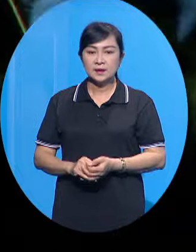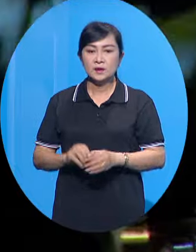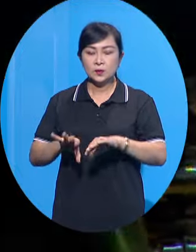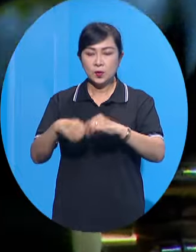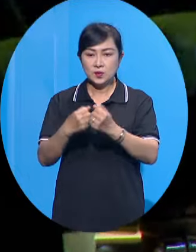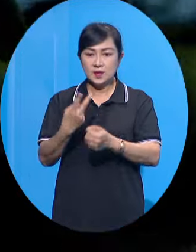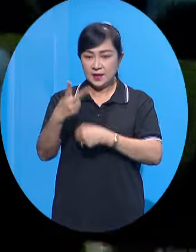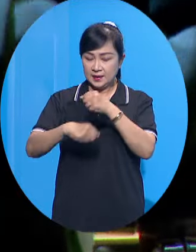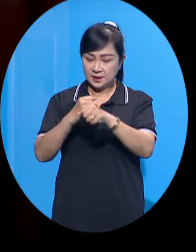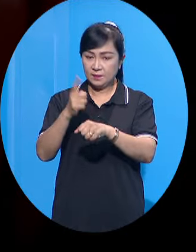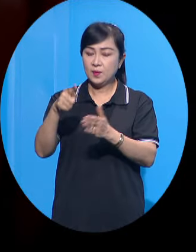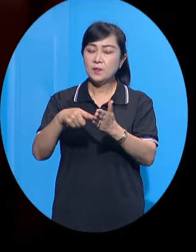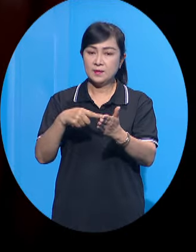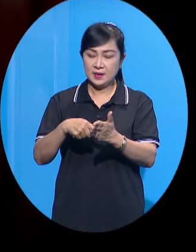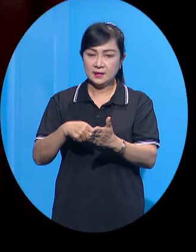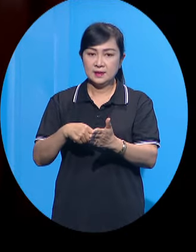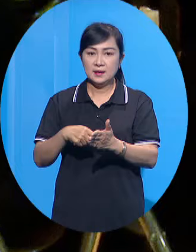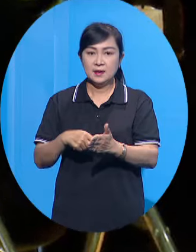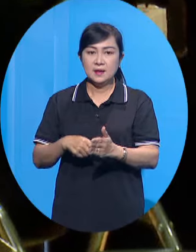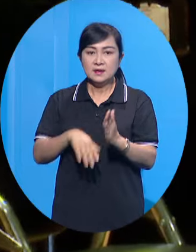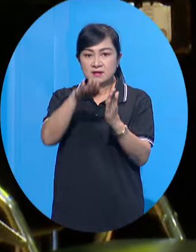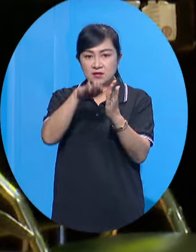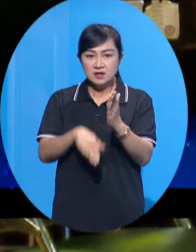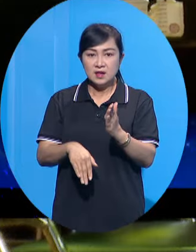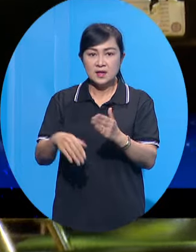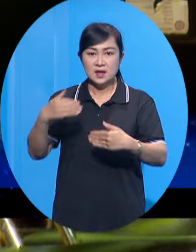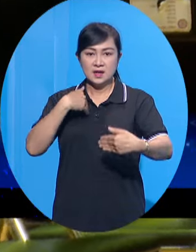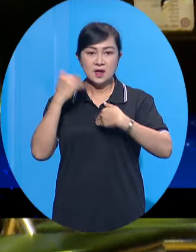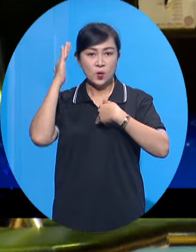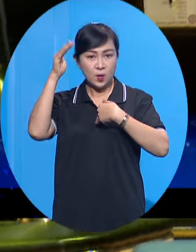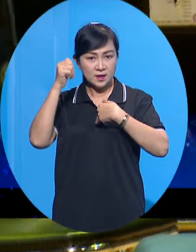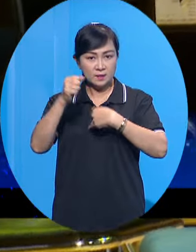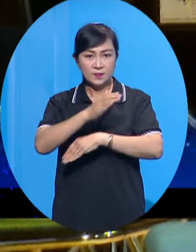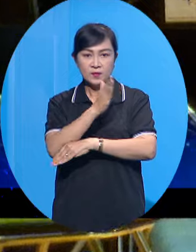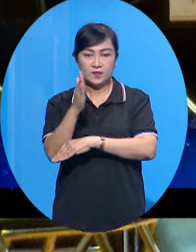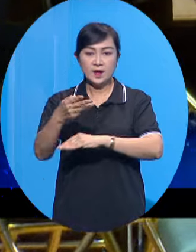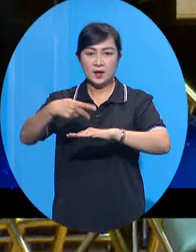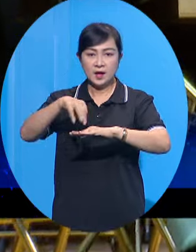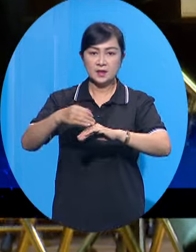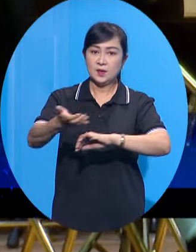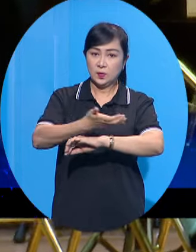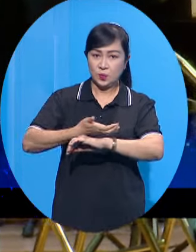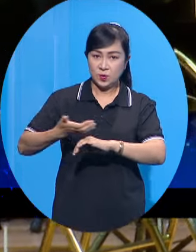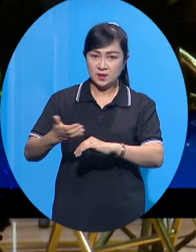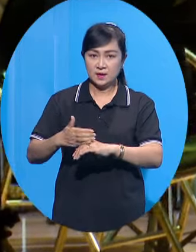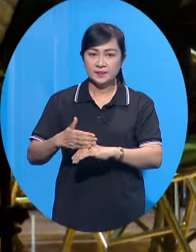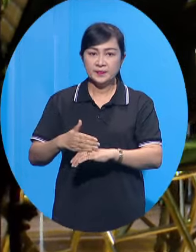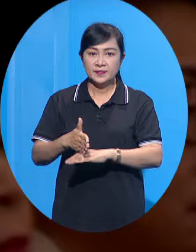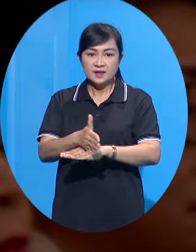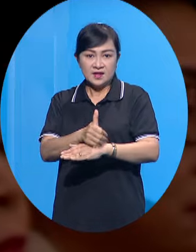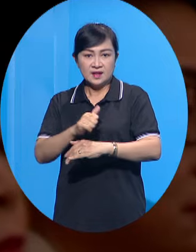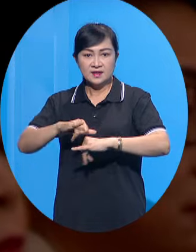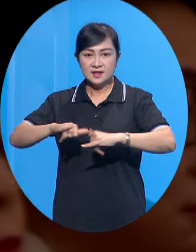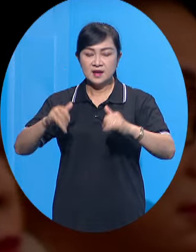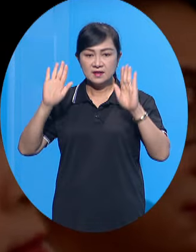kỳ 2 năm một lần, SIU Piano Competition đã có tầm ảnh hưởng quan trọng trong việc phát triển nền nghệ thuật nước nhà. Qua cuộc thi, các